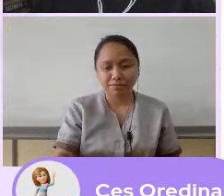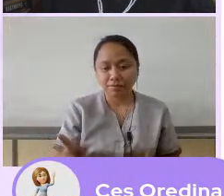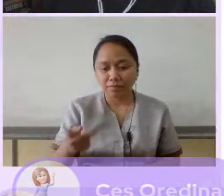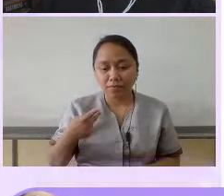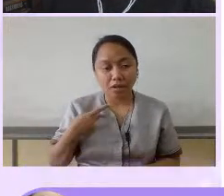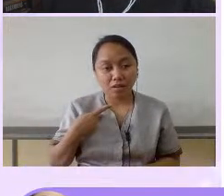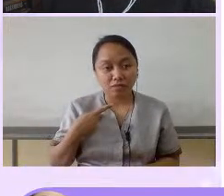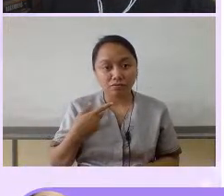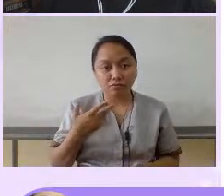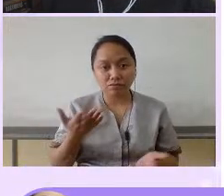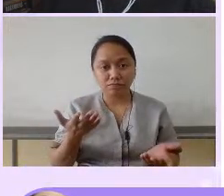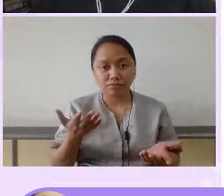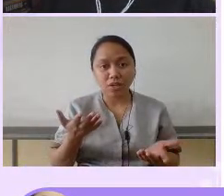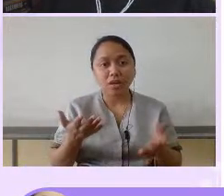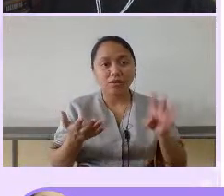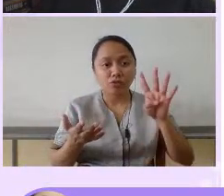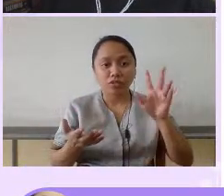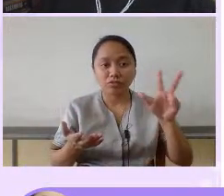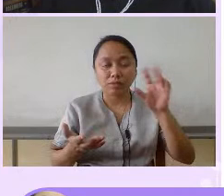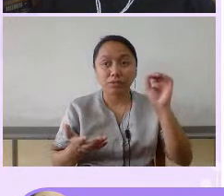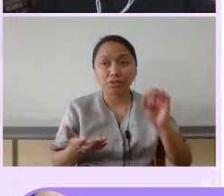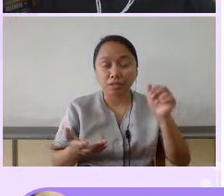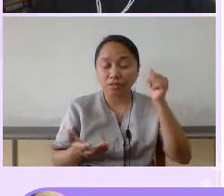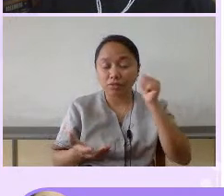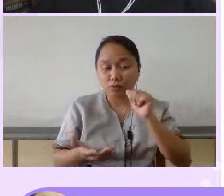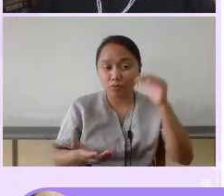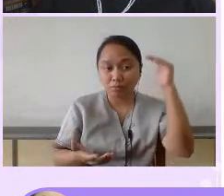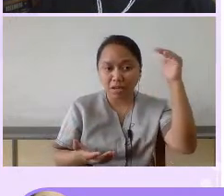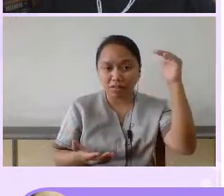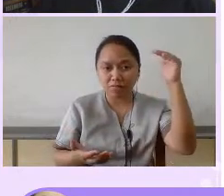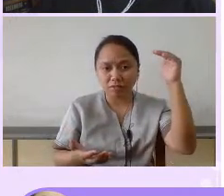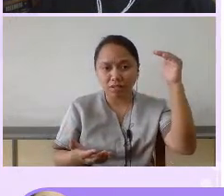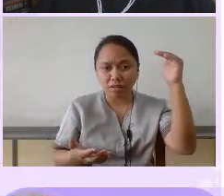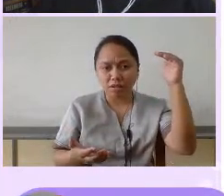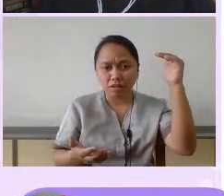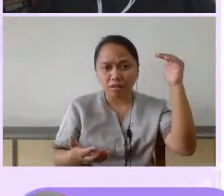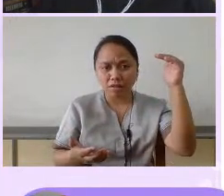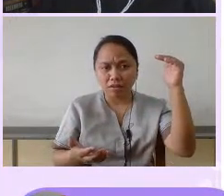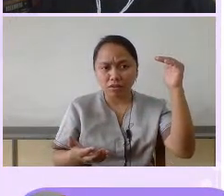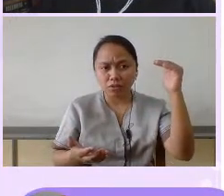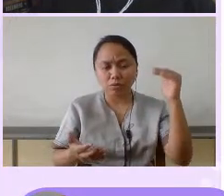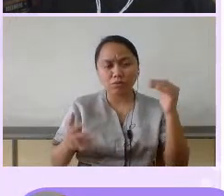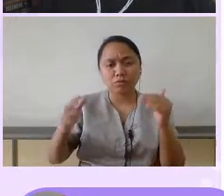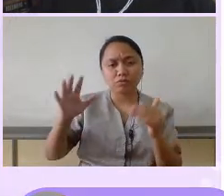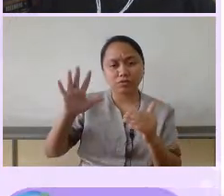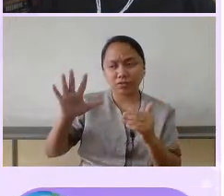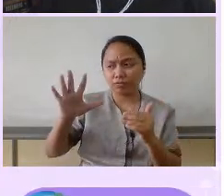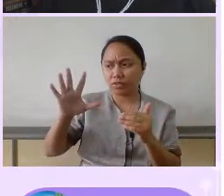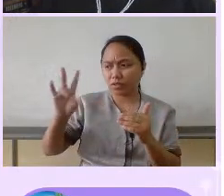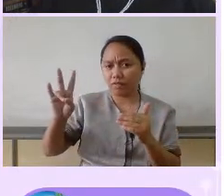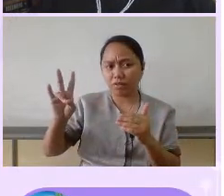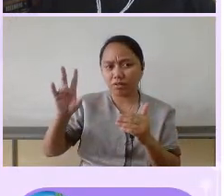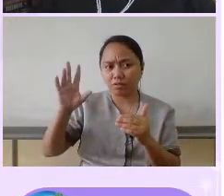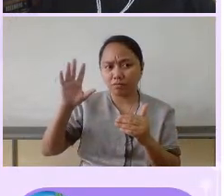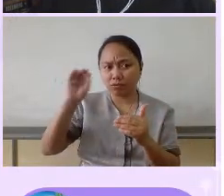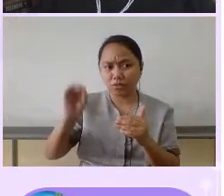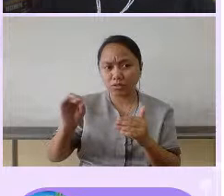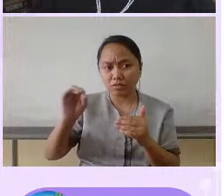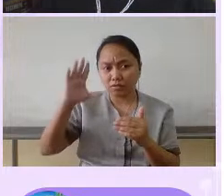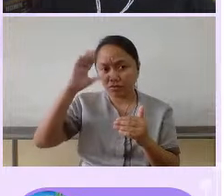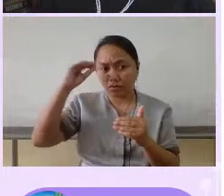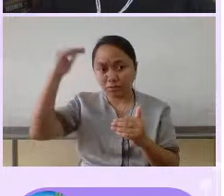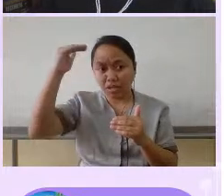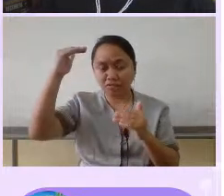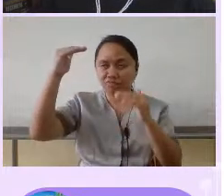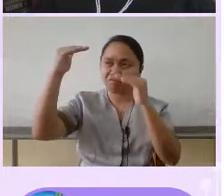is 43%. So mas mataas po ito sa sinasabi ng Philippine Statistics Authority